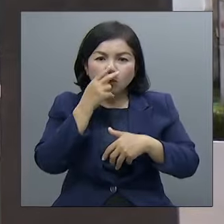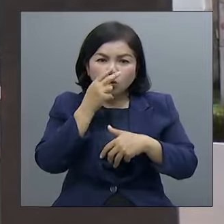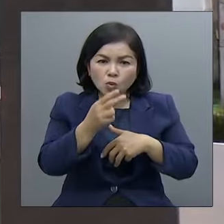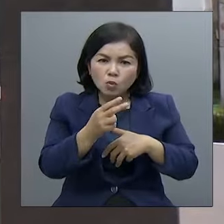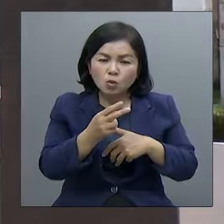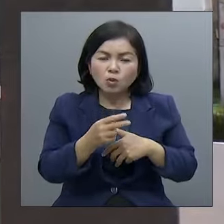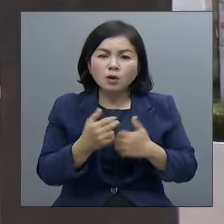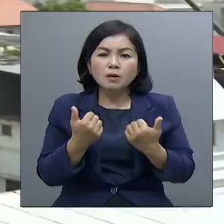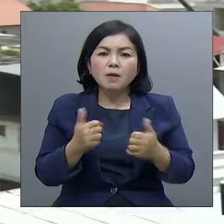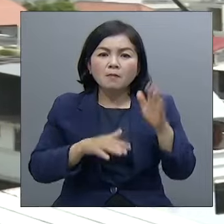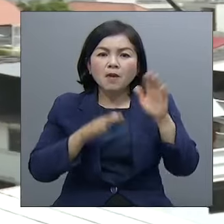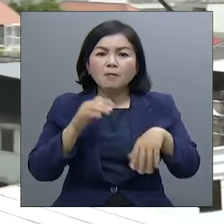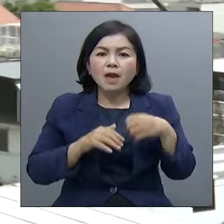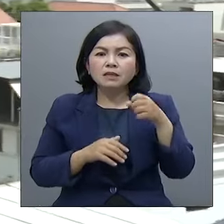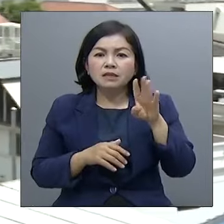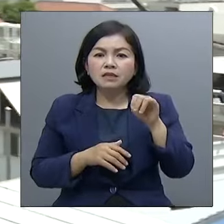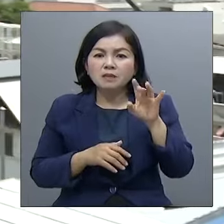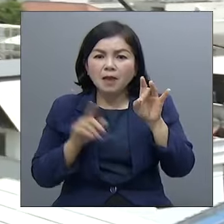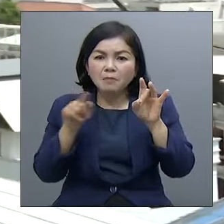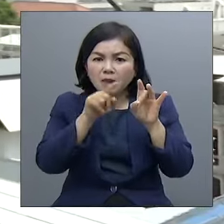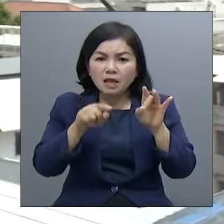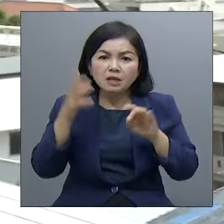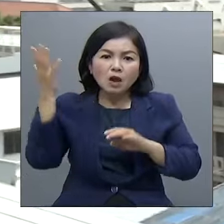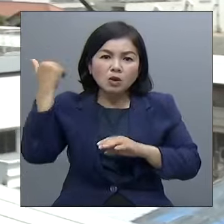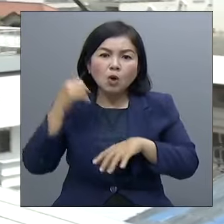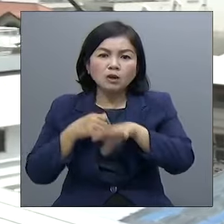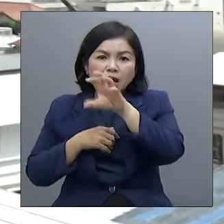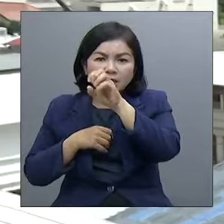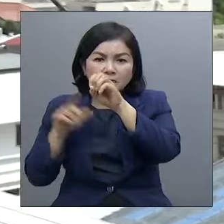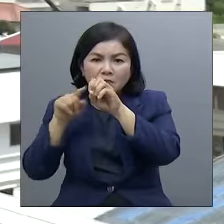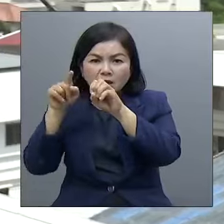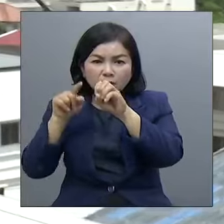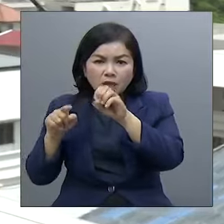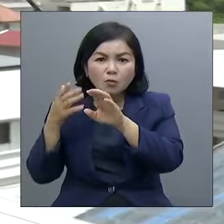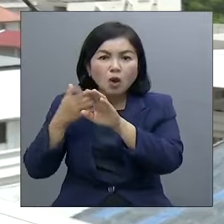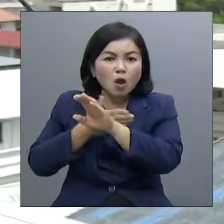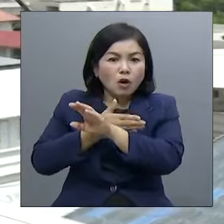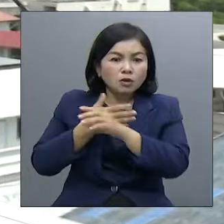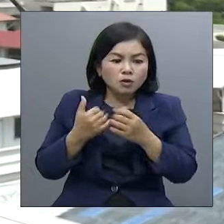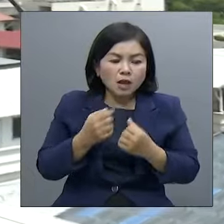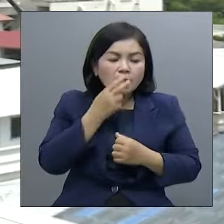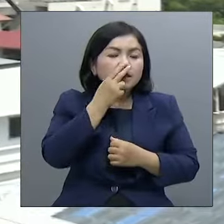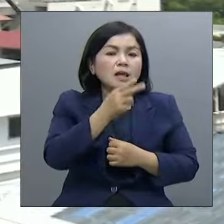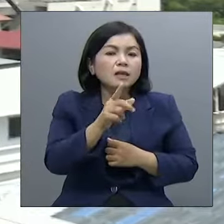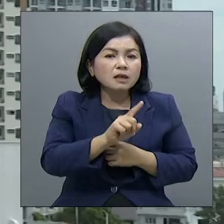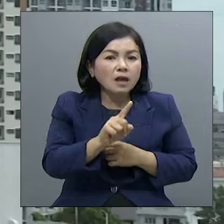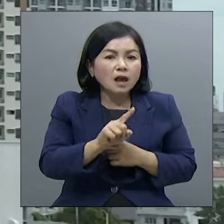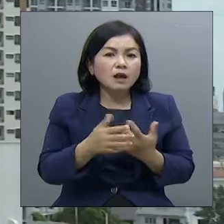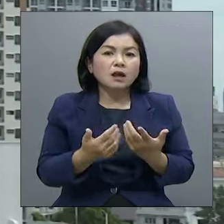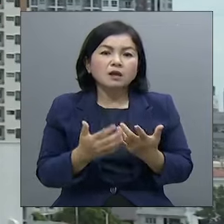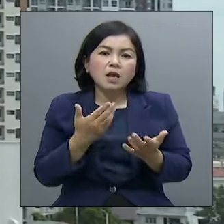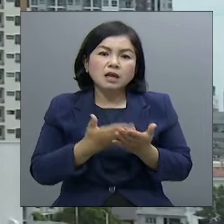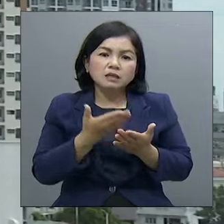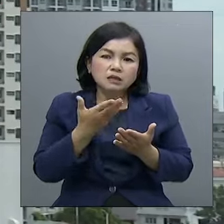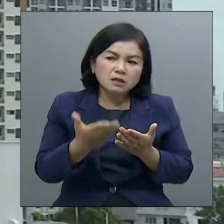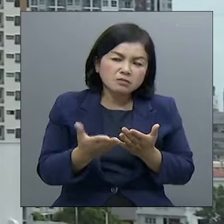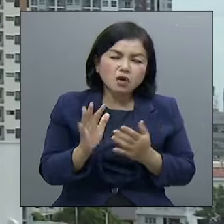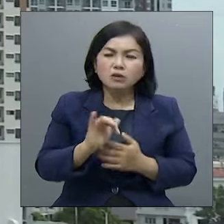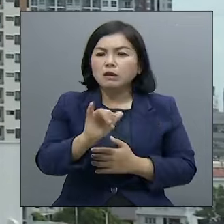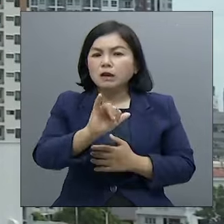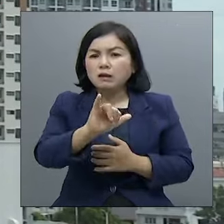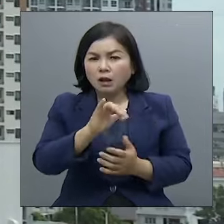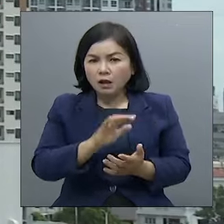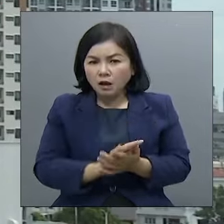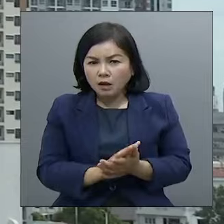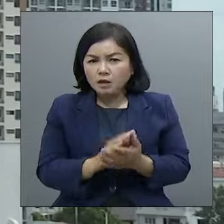ดลงมาอยู่ที่ร้อยละ48จากเดิมค่ะร้อยละ50ในรอบก่อนหน้าสะท้อนให้เห็นว่าการชะลอตัวของเศรษฐกิจและมันก็มี